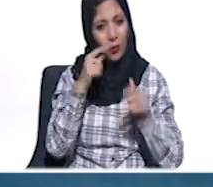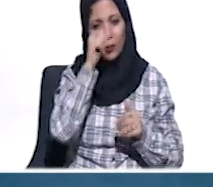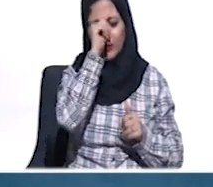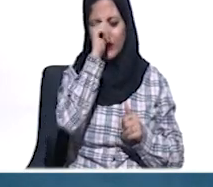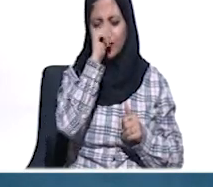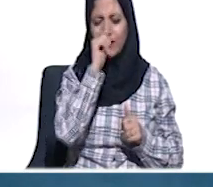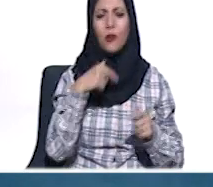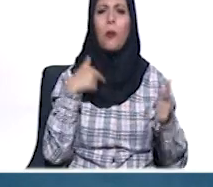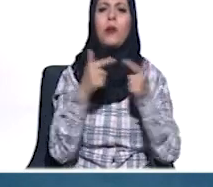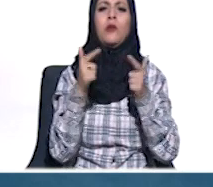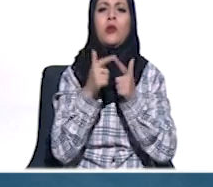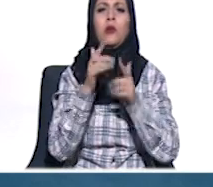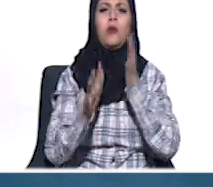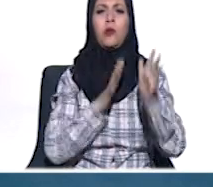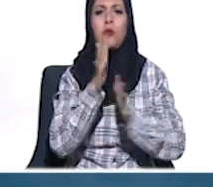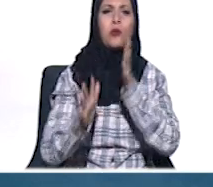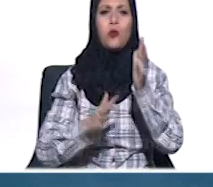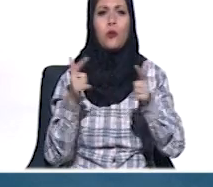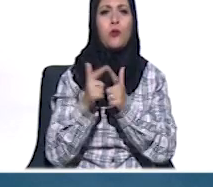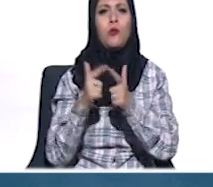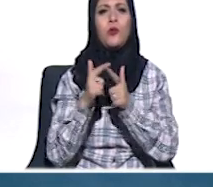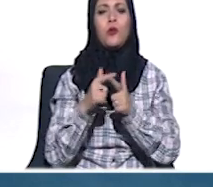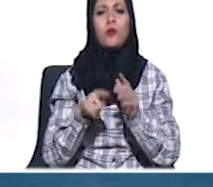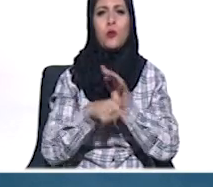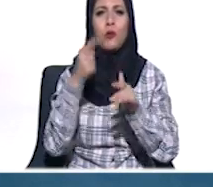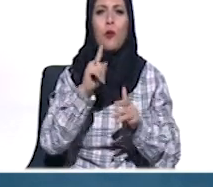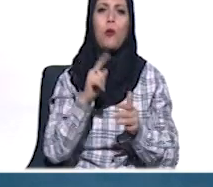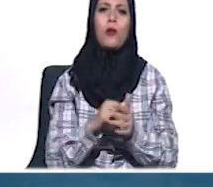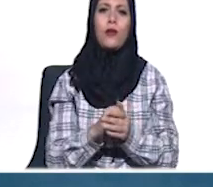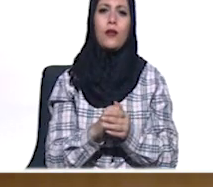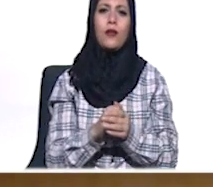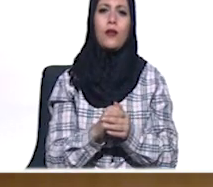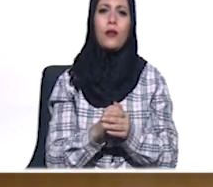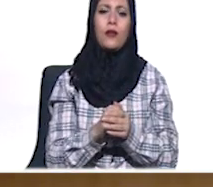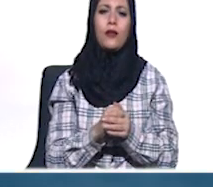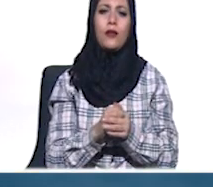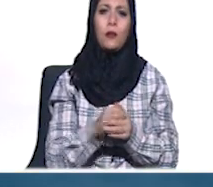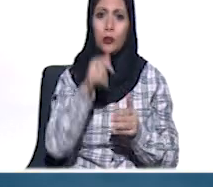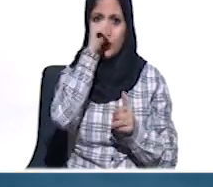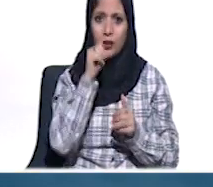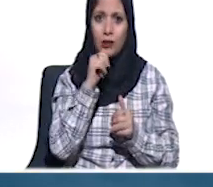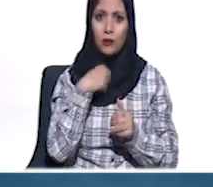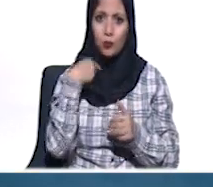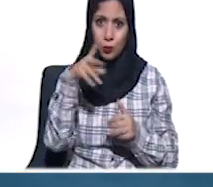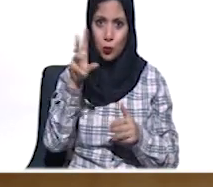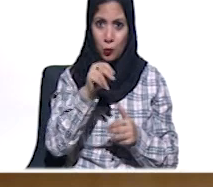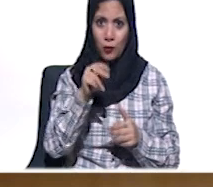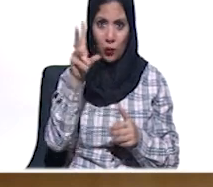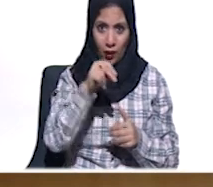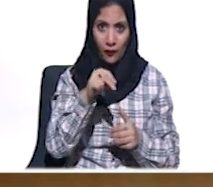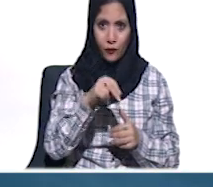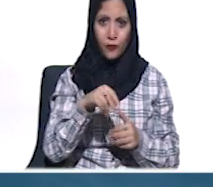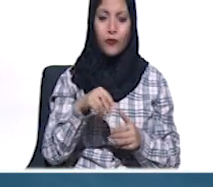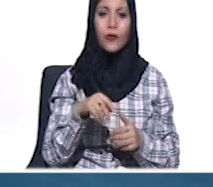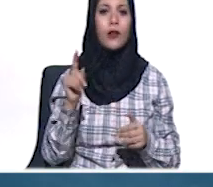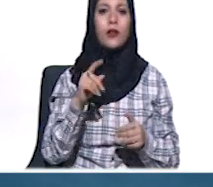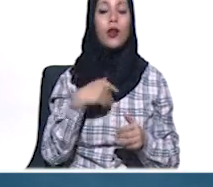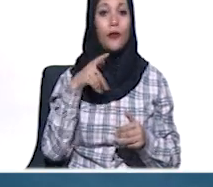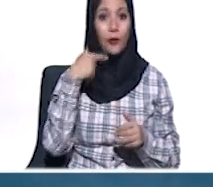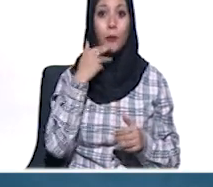واكيد عملنا مشاكل يعني مع بعض، ما رضيتش من اول مرة. بس انا اعترضت يعني. اه طبعا. اكيد ما قلت له طلقني؟